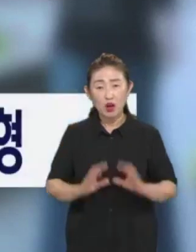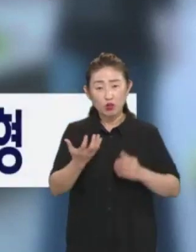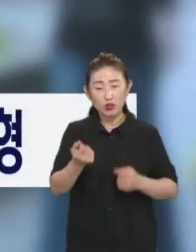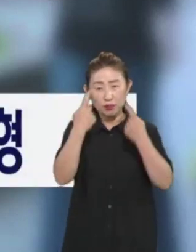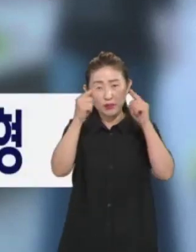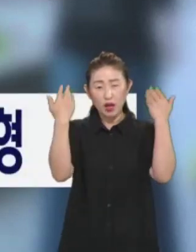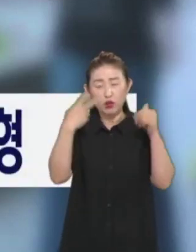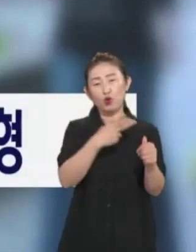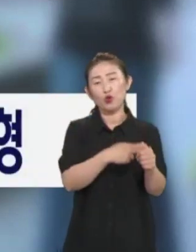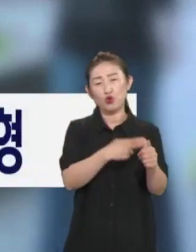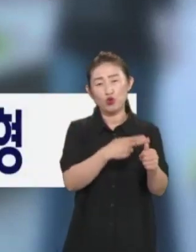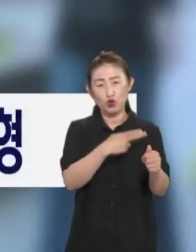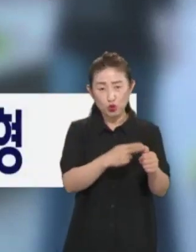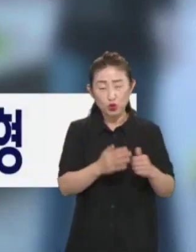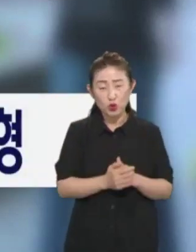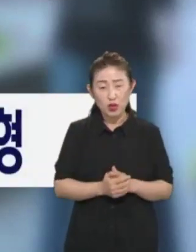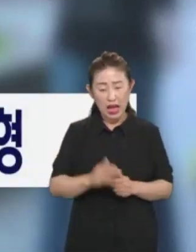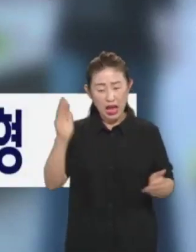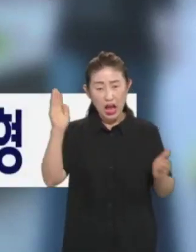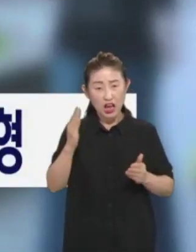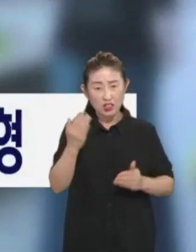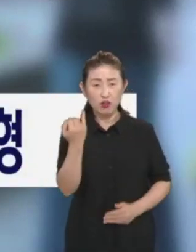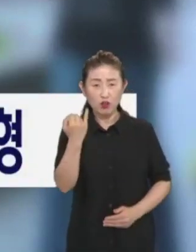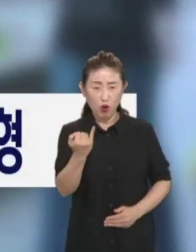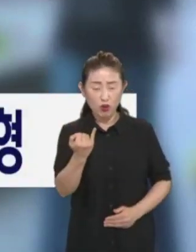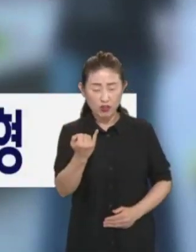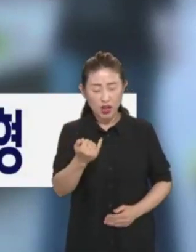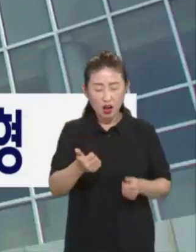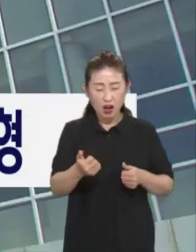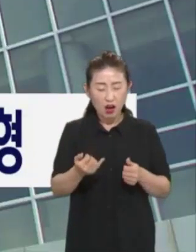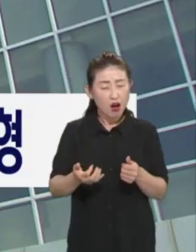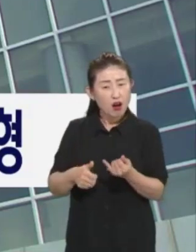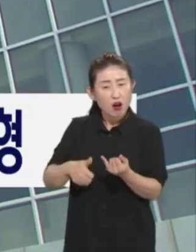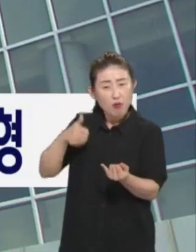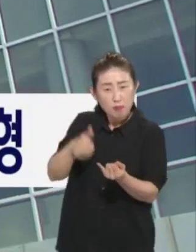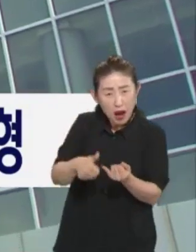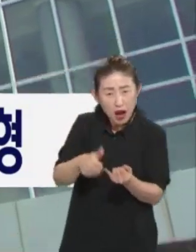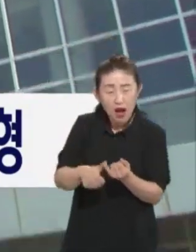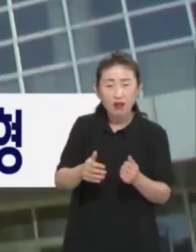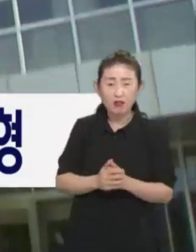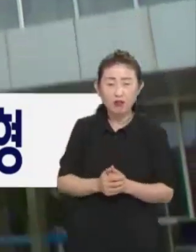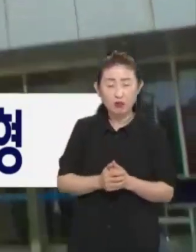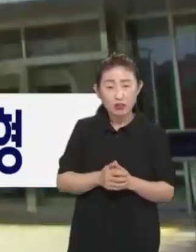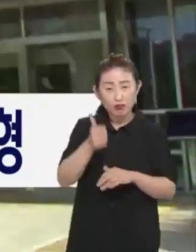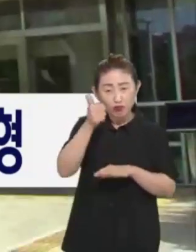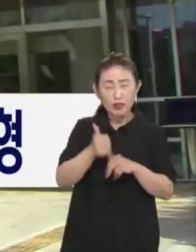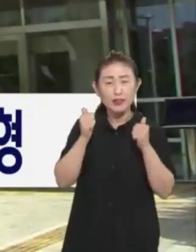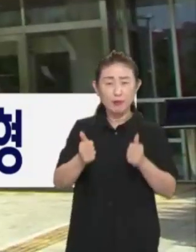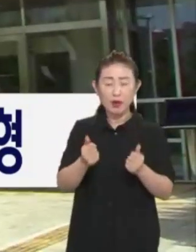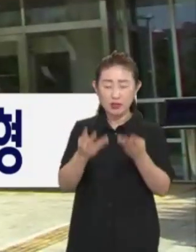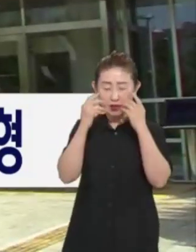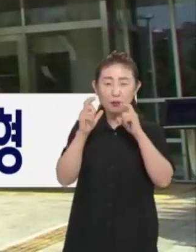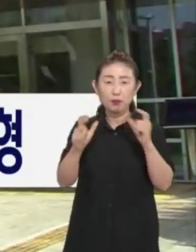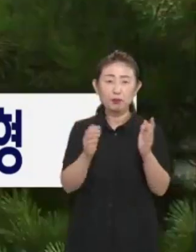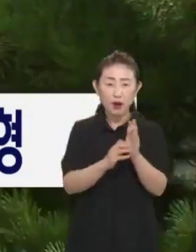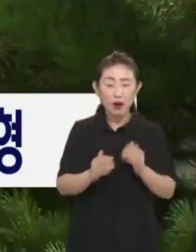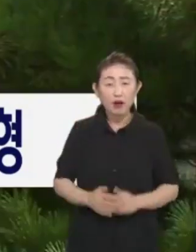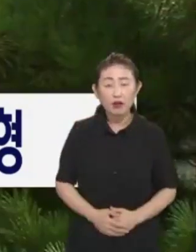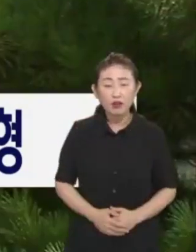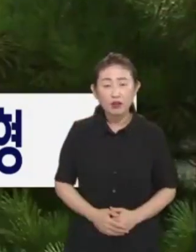여자를 성폭행한 혐의로 재판에 넘겨진 충남의 한 국립대 전직 교수가 실형을 선고받았습니다. 대원지법